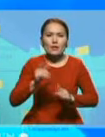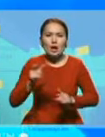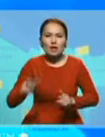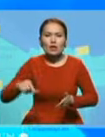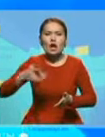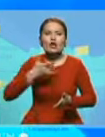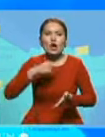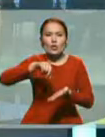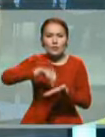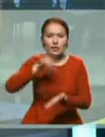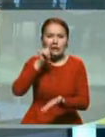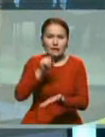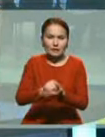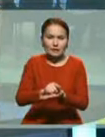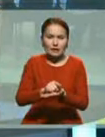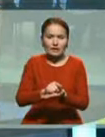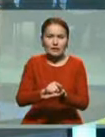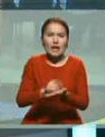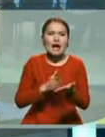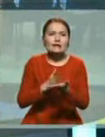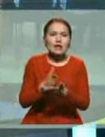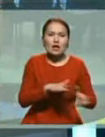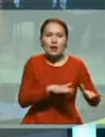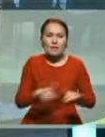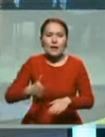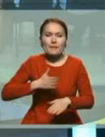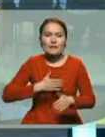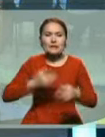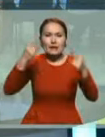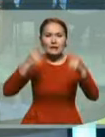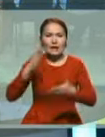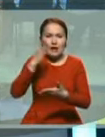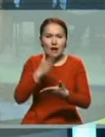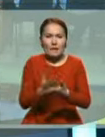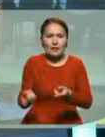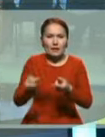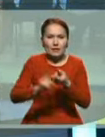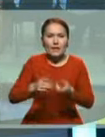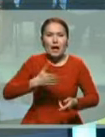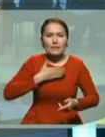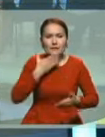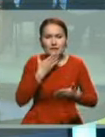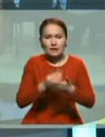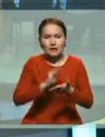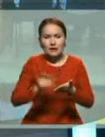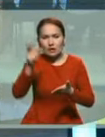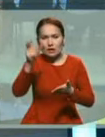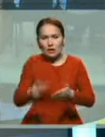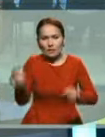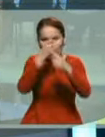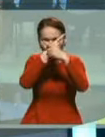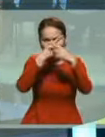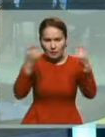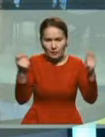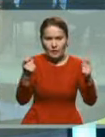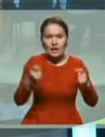дауыс беруі тиіс. Саяси науқан барысы туралы бізбен тікелей байланысқа шыққалы тұрған мешікті тілшіміз Айдарбек Айтмұхамбетұлы айтып берсін.